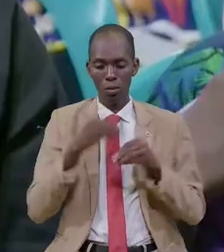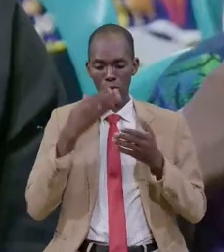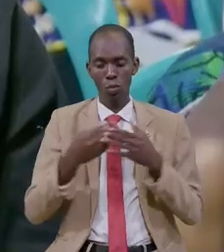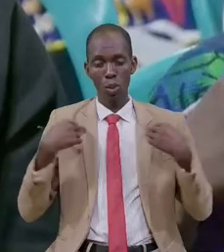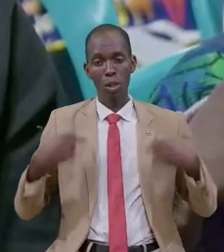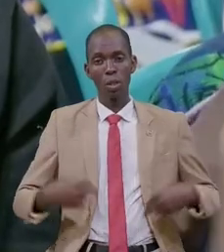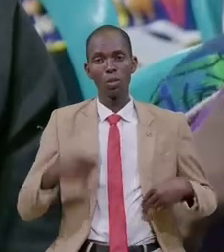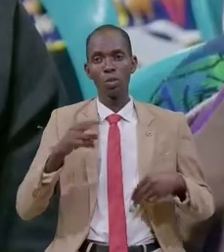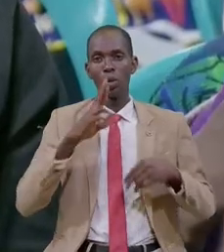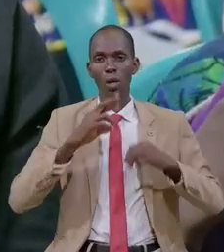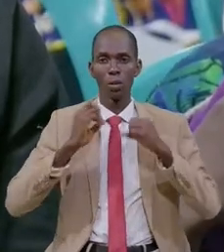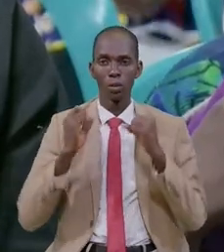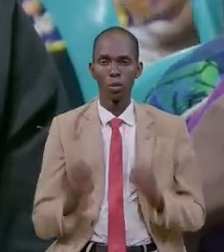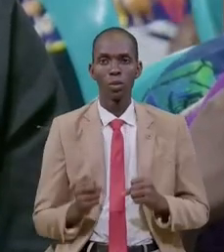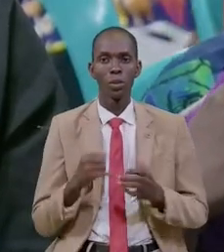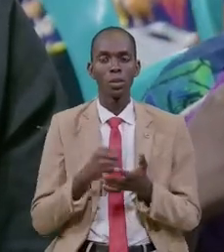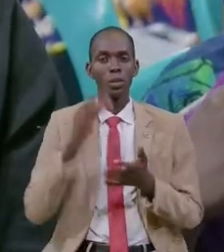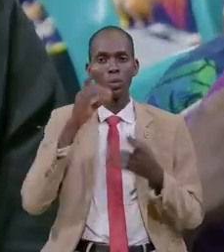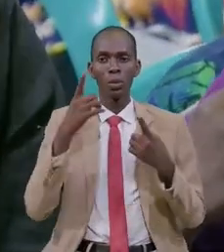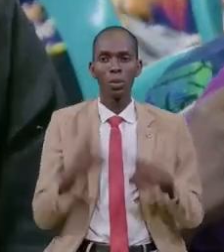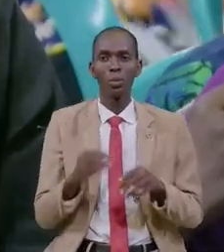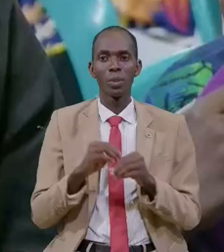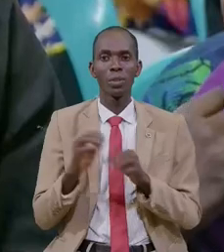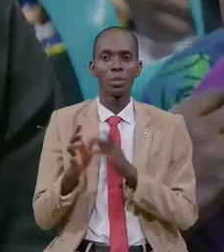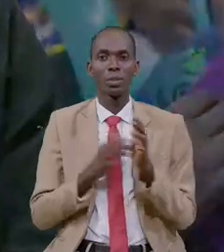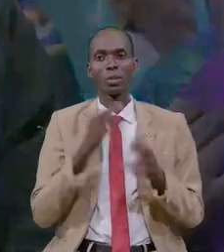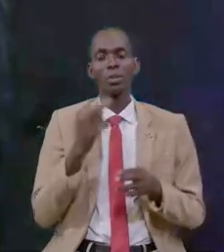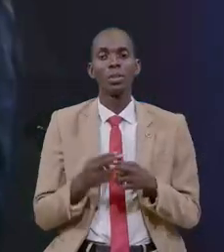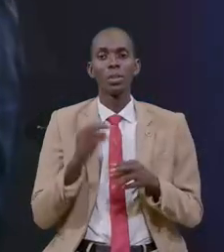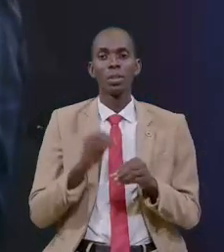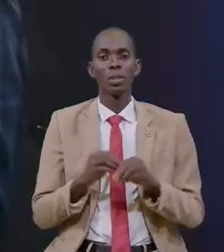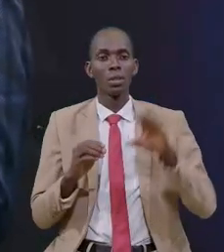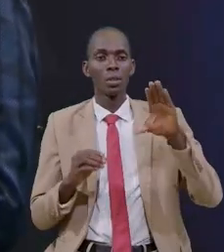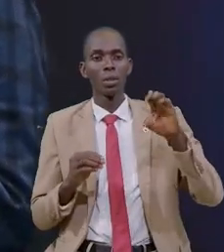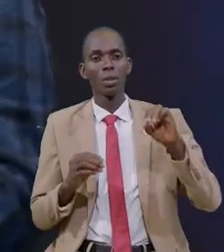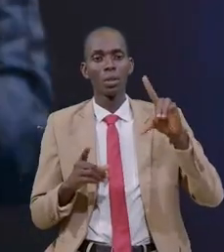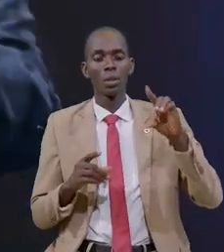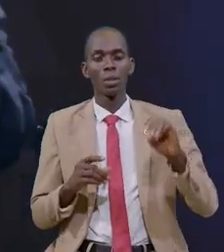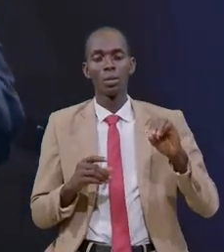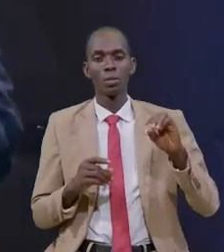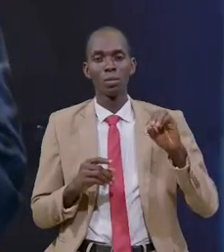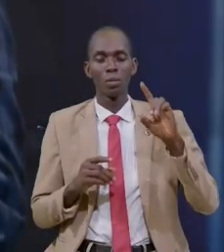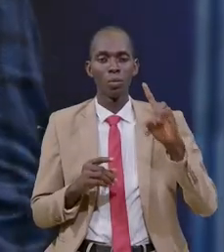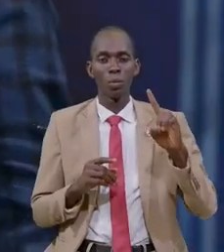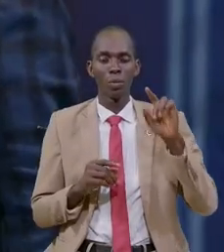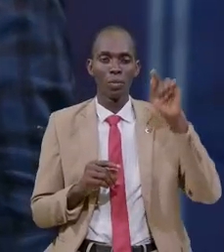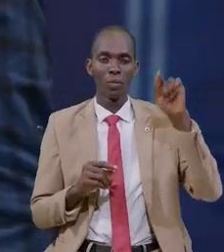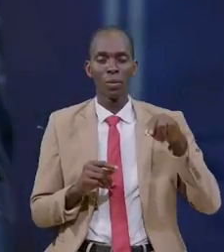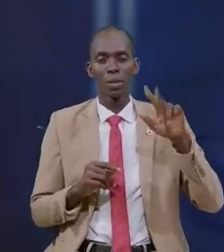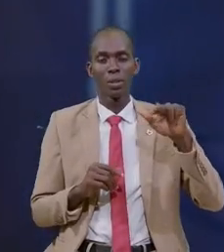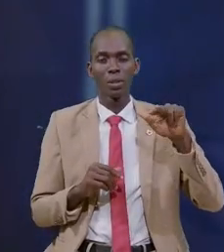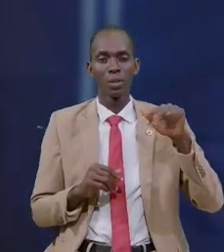arriver. En Colossiens 1, 13, Colossiens, chapitre 1, verset